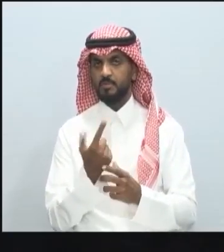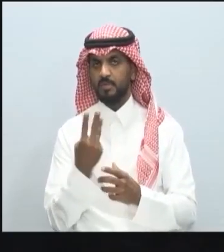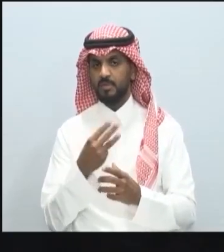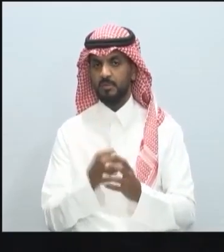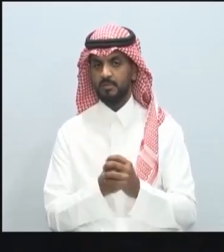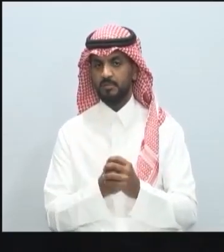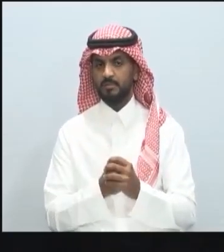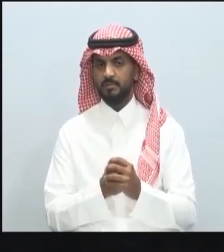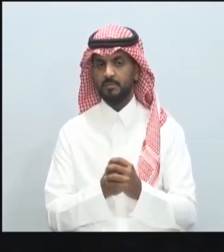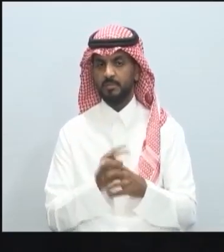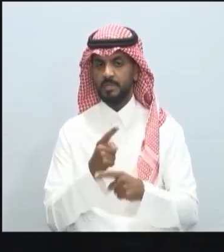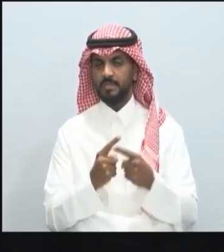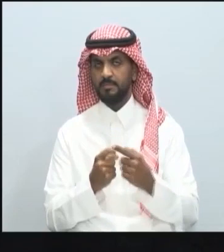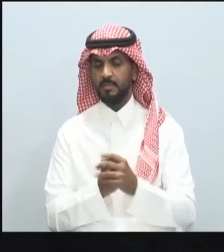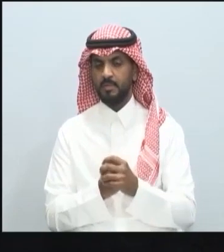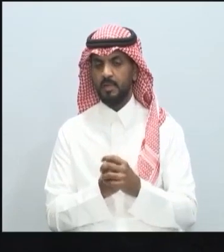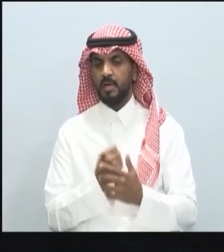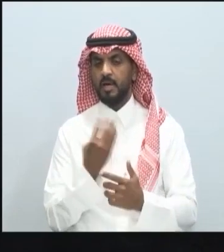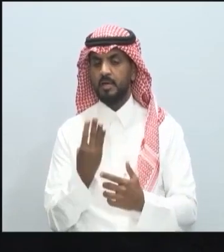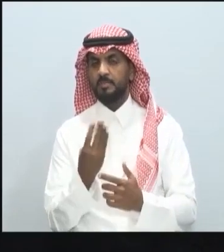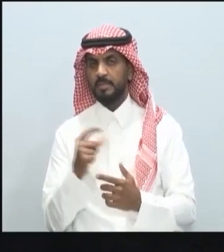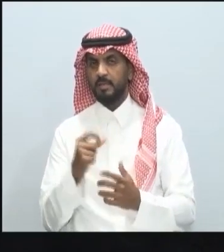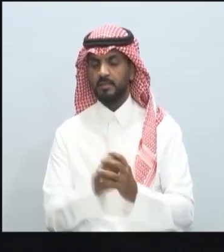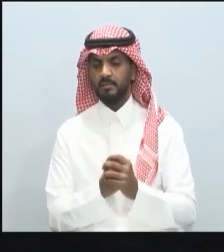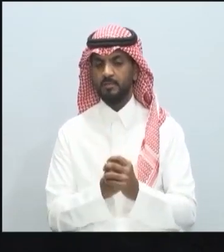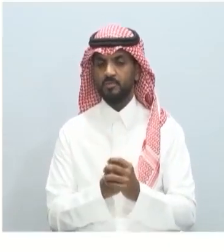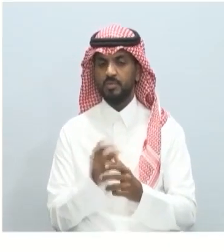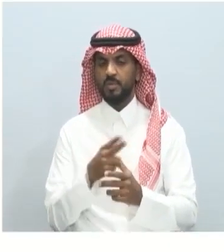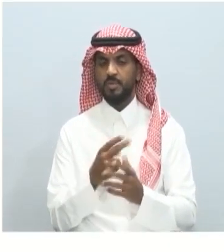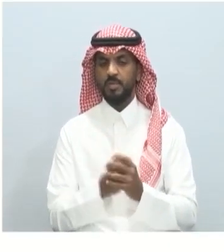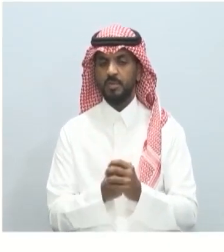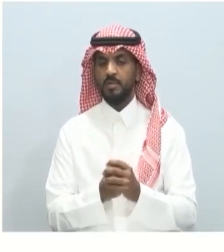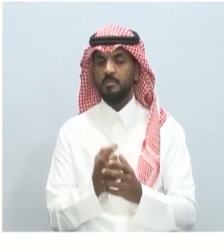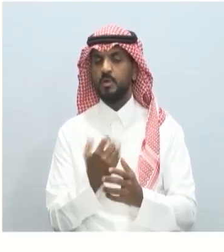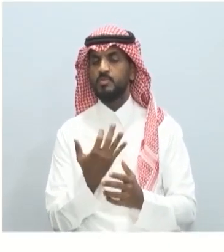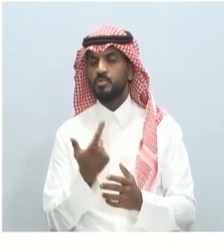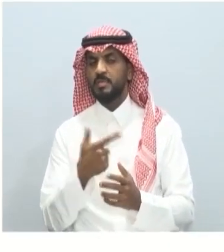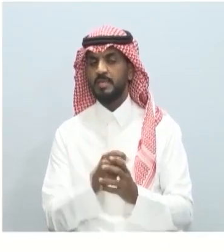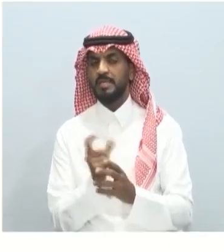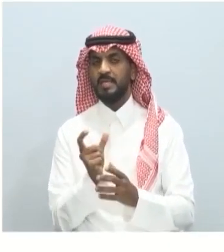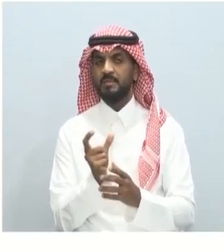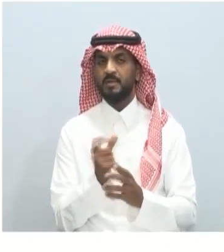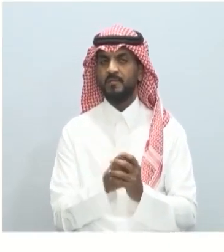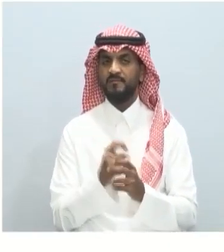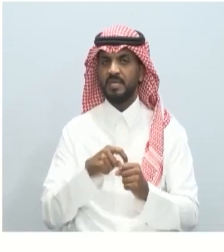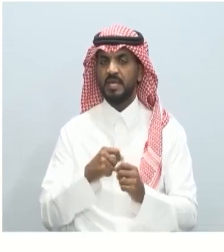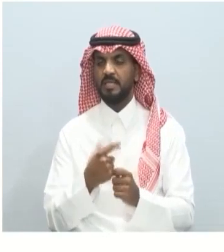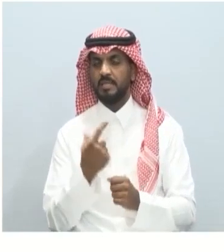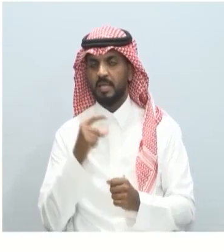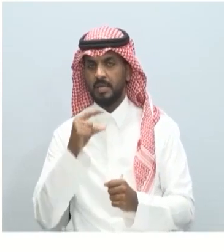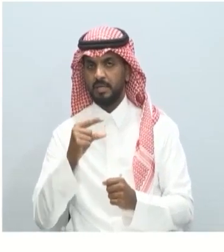637 تقسيم 4 دقائق تساوي هنا 175 كلمه في الدقيقه